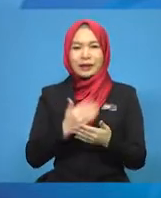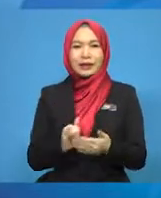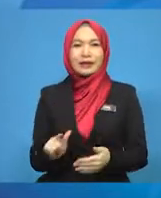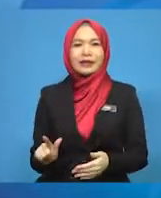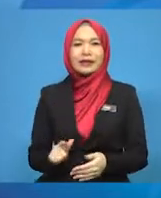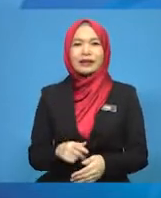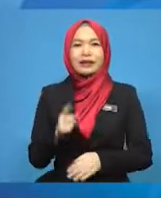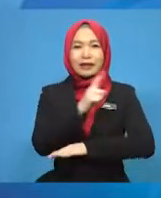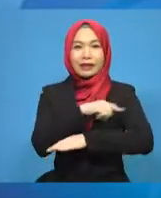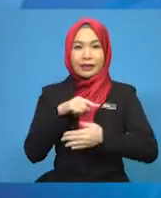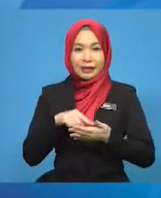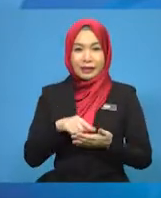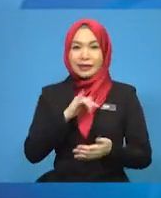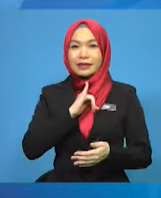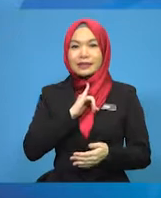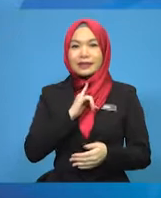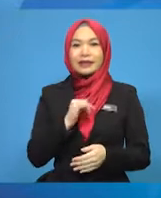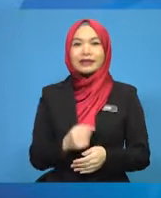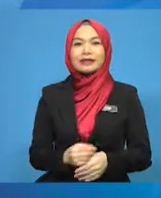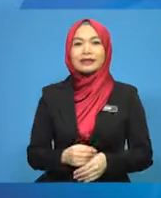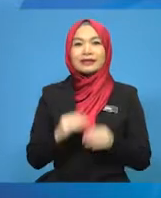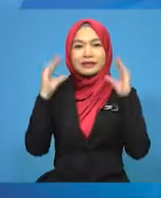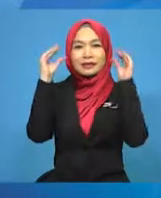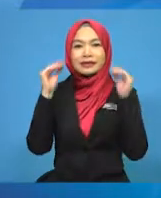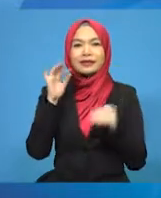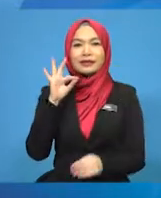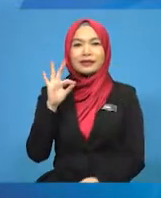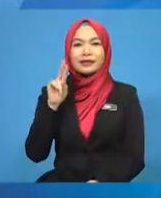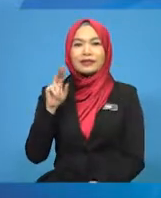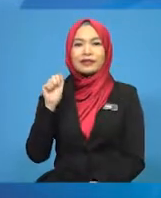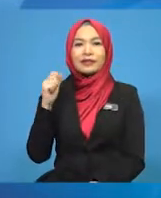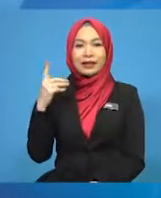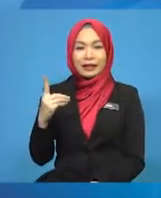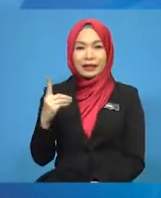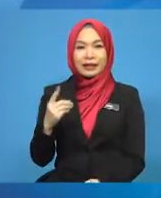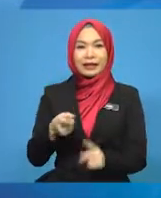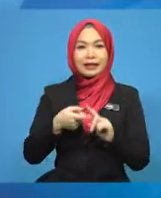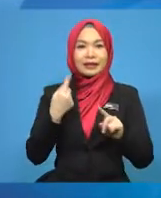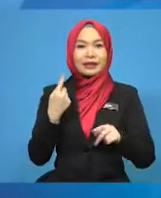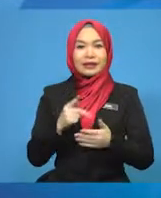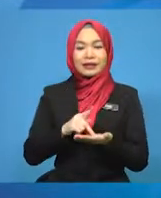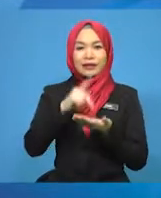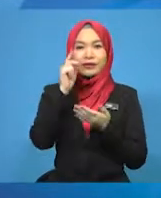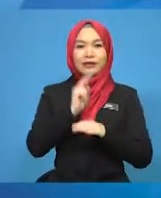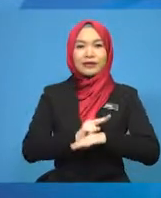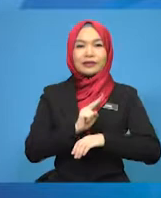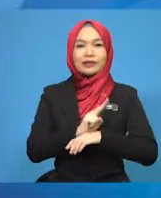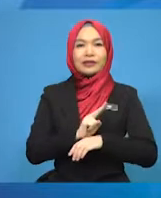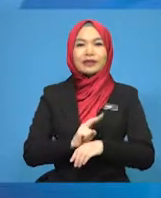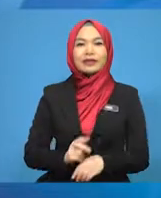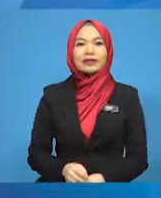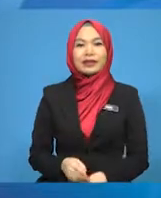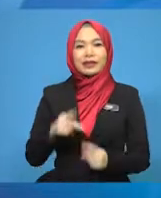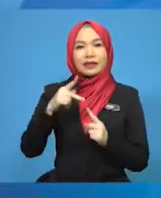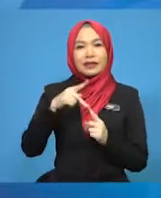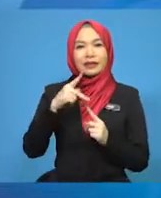ini, saya, anda semua bersama saya, Cikgu Muhammad Fuad bin Tarmizi daripada Kolej Vocational Balik Pulau. Anda